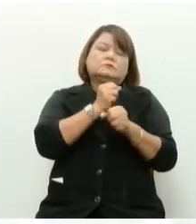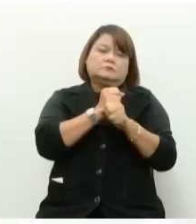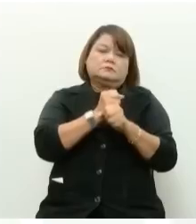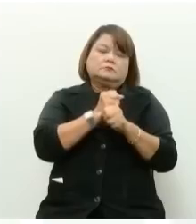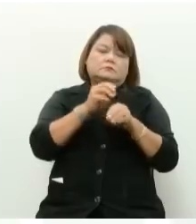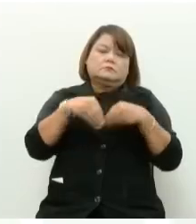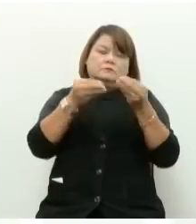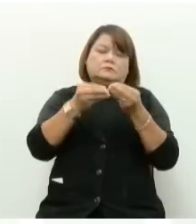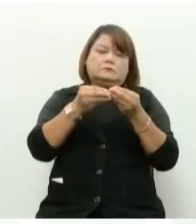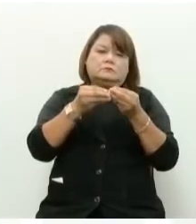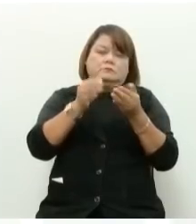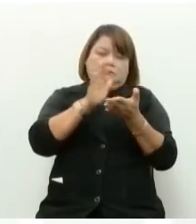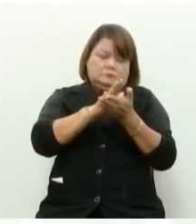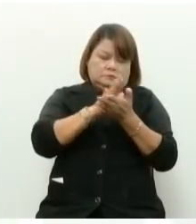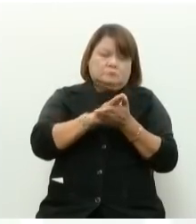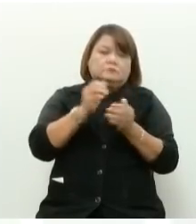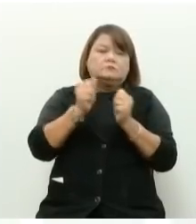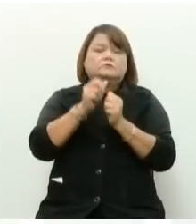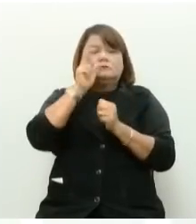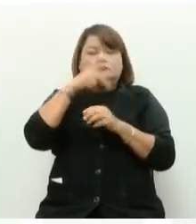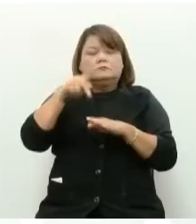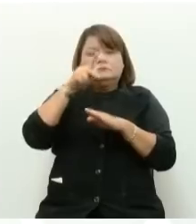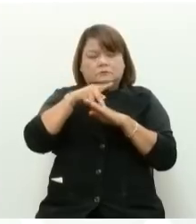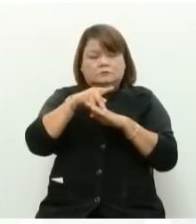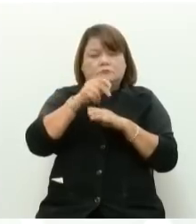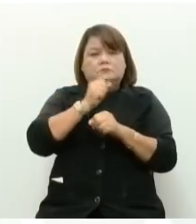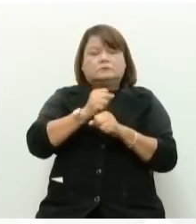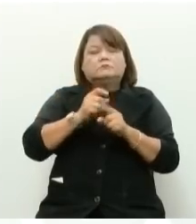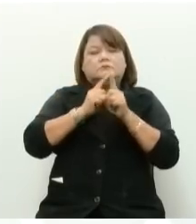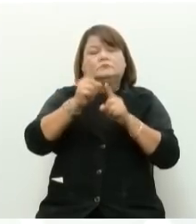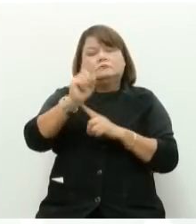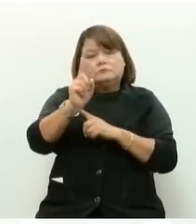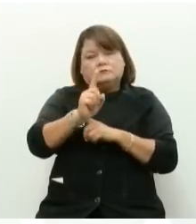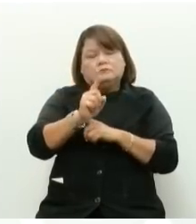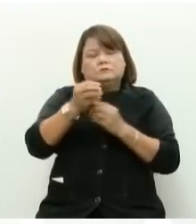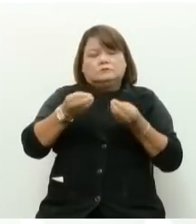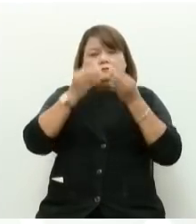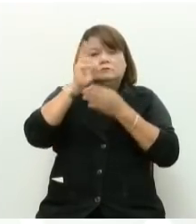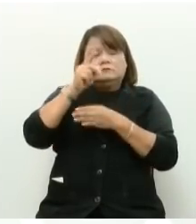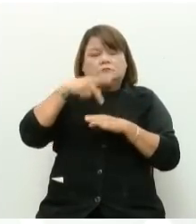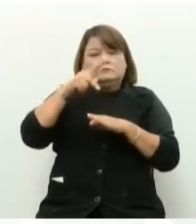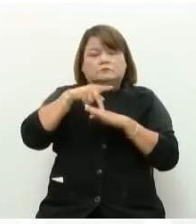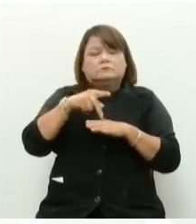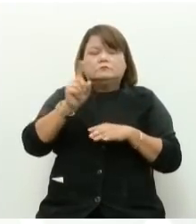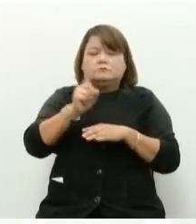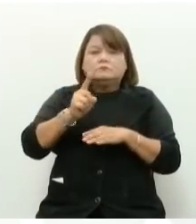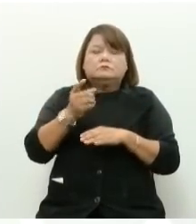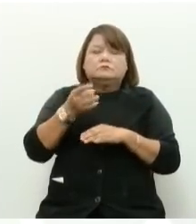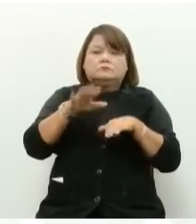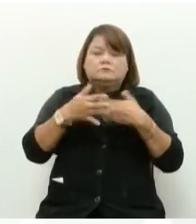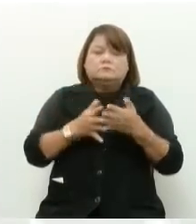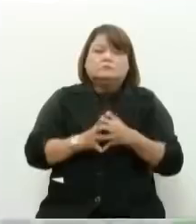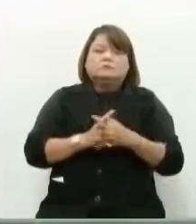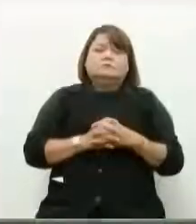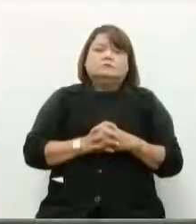ที่เนี่ยว่าตอนนี้ดำเนินการถึงไหนแล้วแล้วก็ได้ส่งไปยังเขตพื้นที่แล้วหรือไม่อย่างไรคะขออนุญาตเรียนเชิญค่ะ